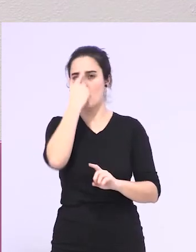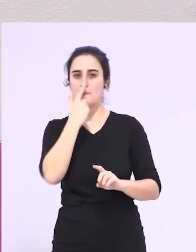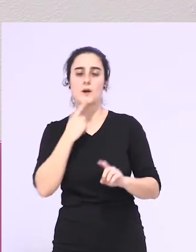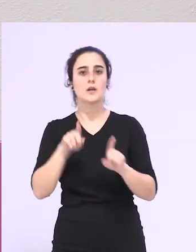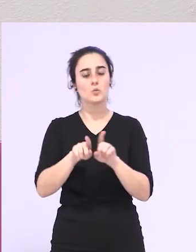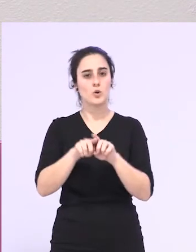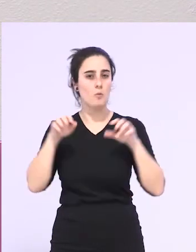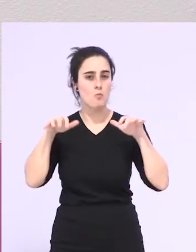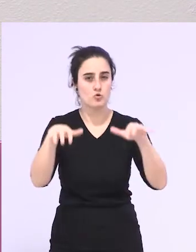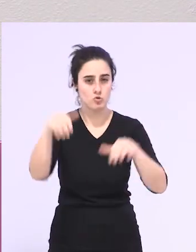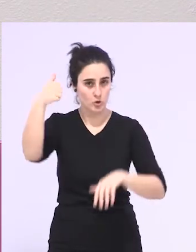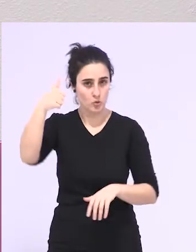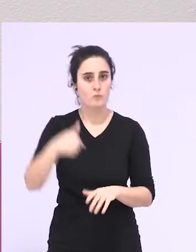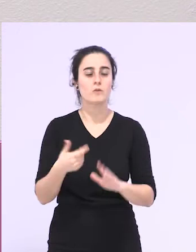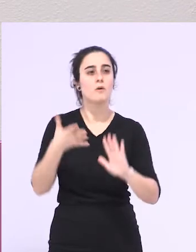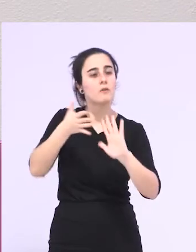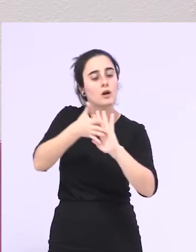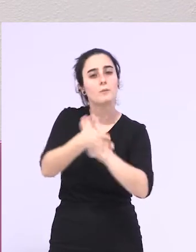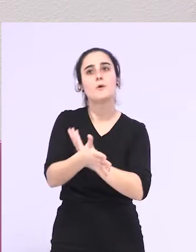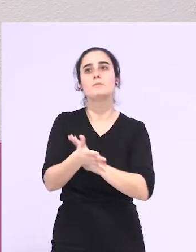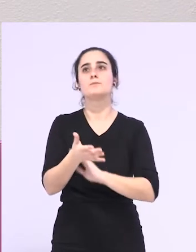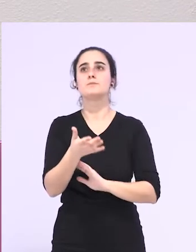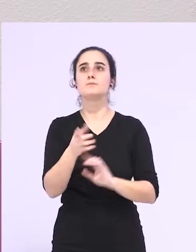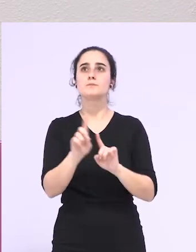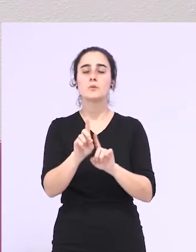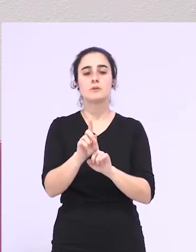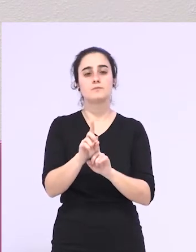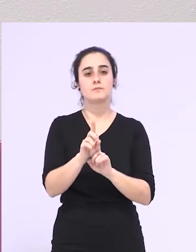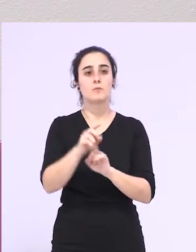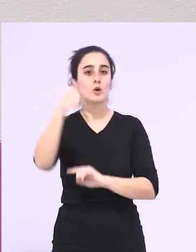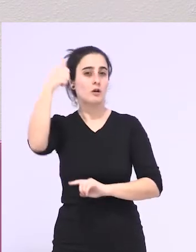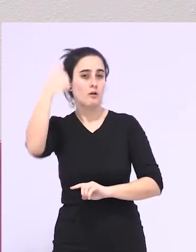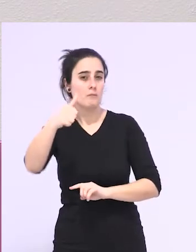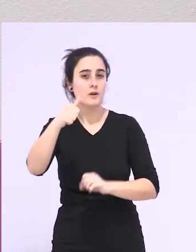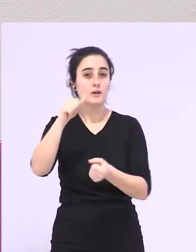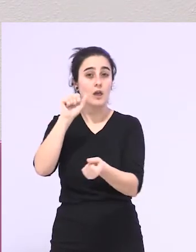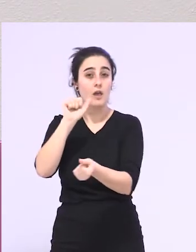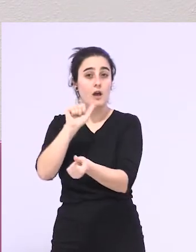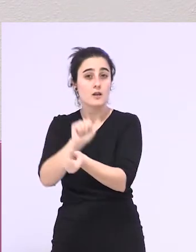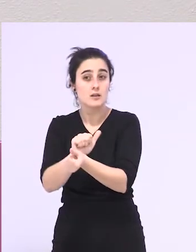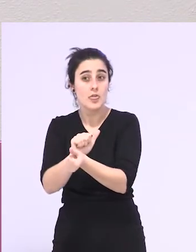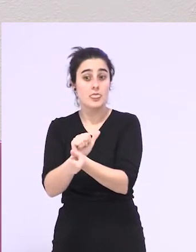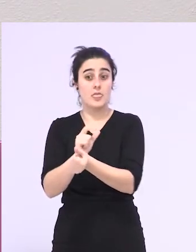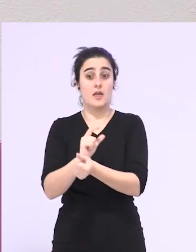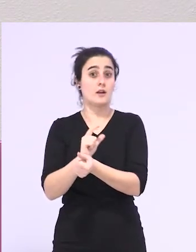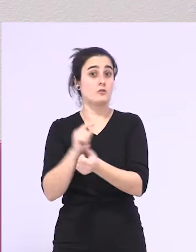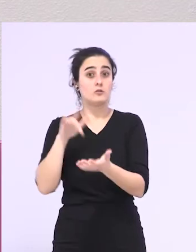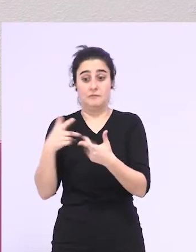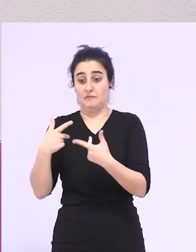hori. Kontatu zitzaigun, ba, zala gizon bat, gainera justu kartzelatik atera berriz egona, antzeko delitu